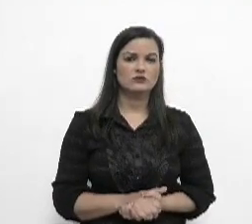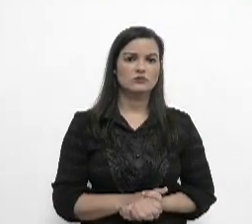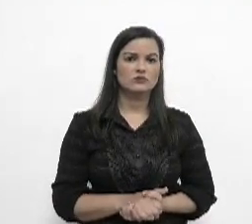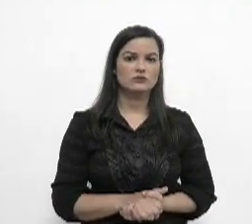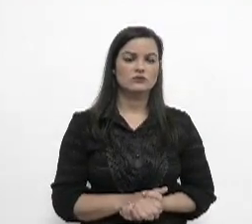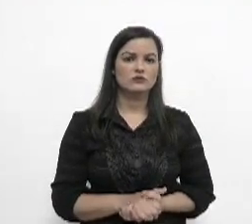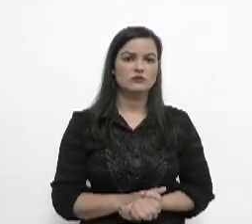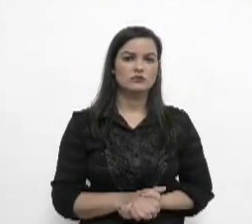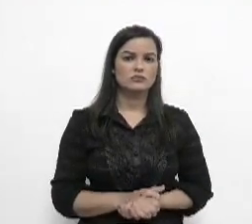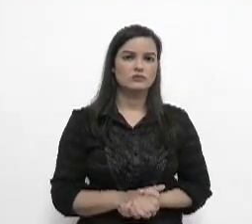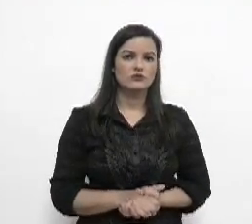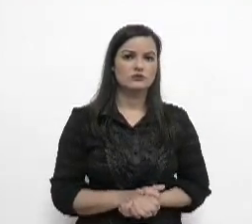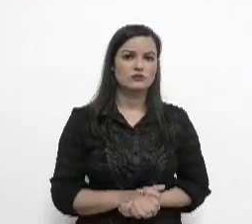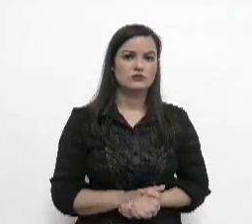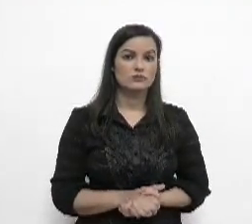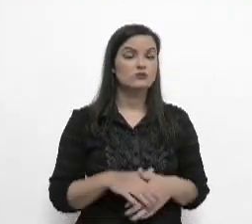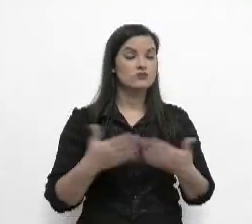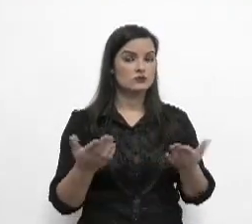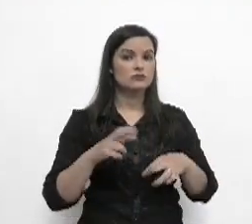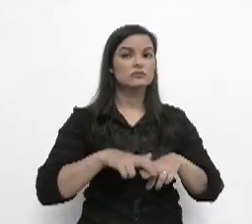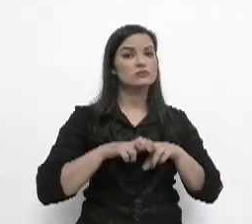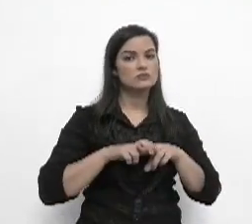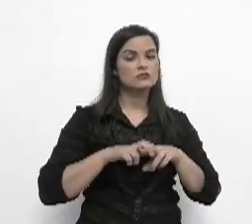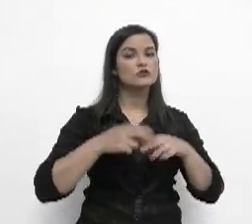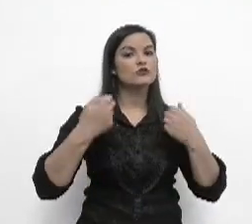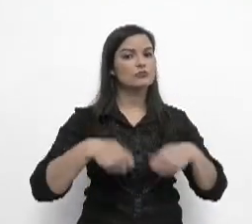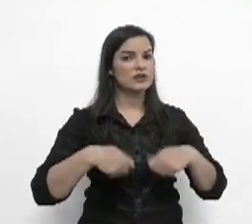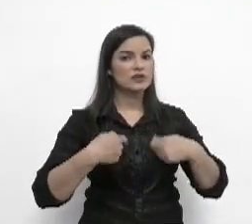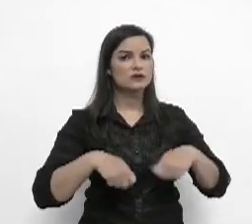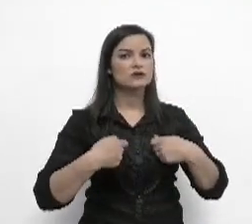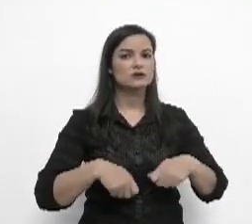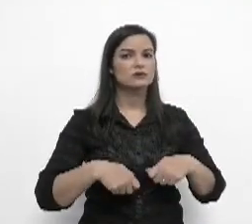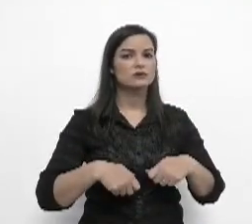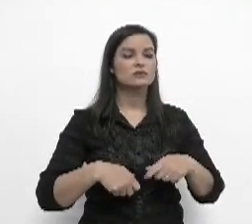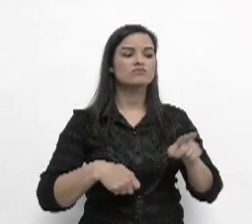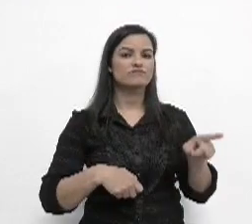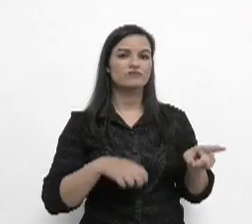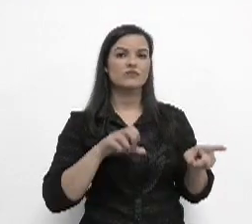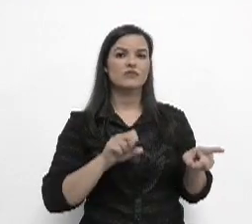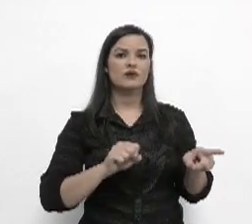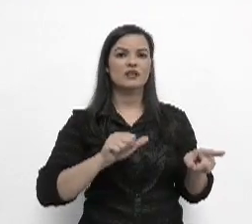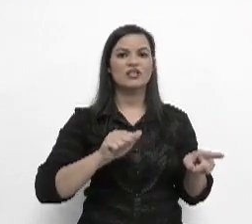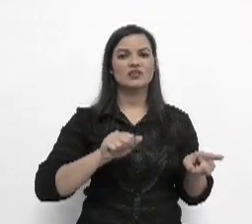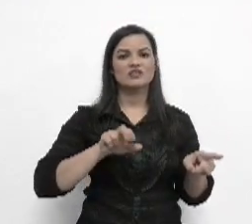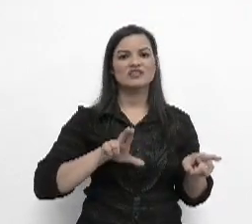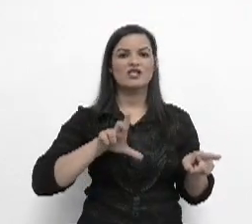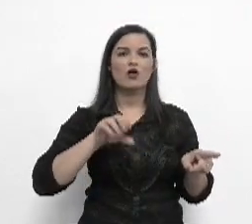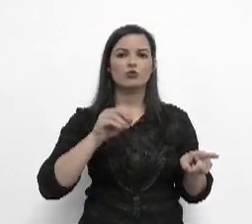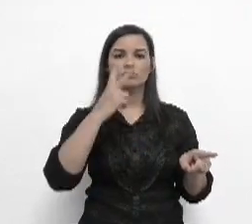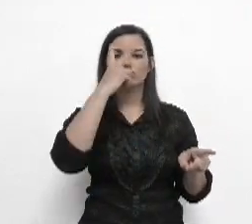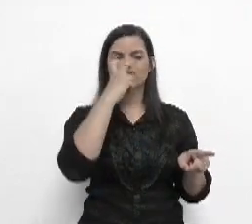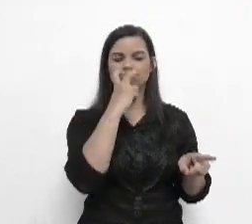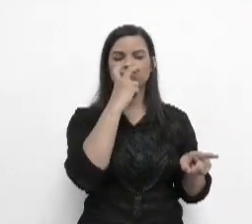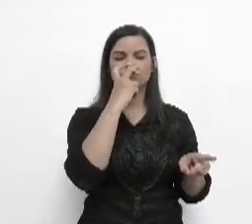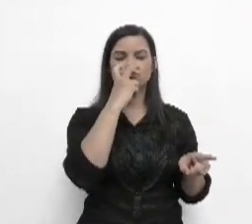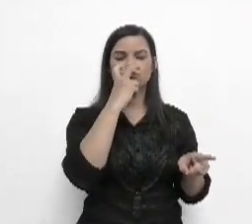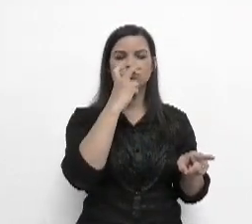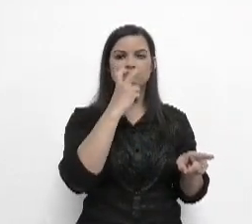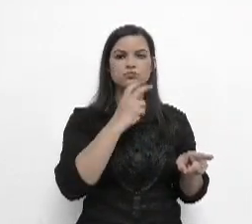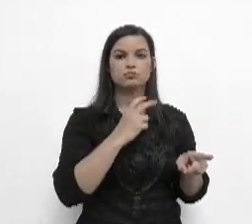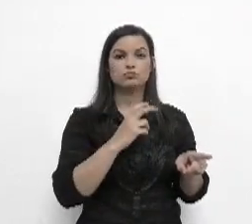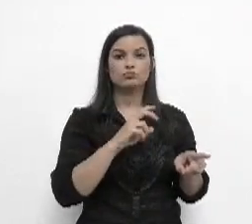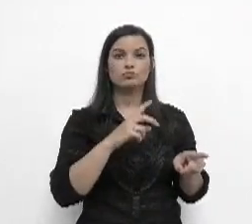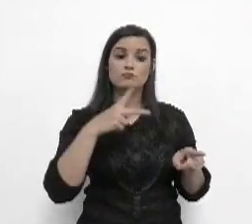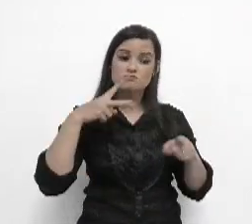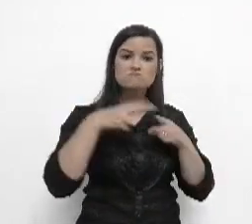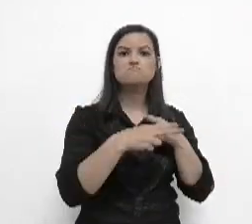욕심을 차단시키셨던 겁니다. E por isso houve a necessidade de cegar os olhos de Saulo, para que pudesse cortar todos os